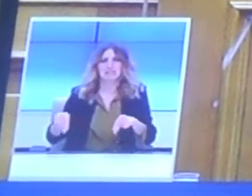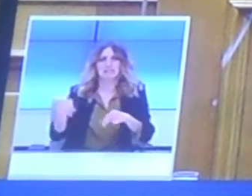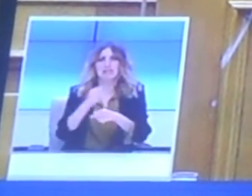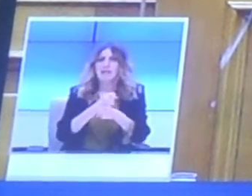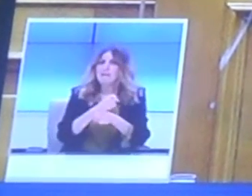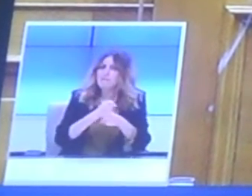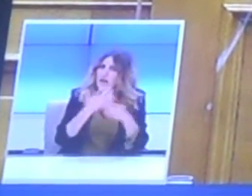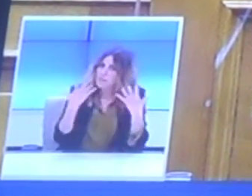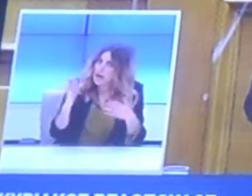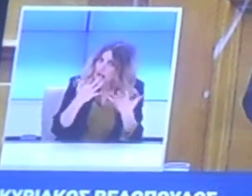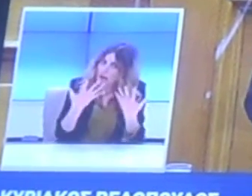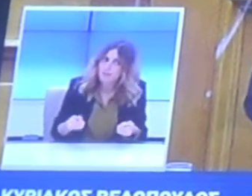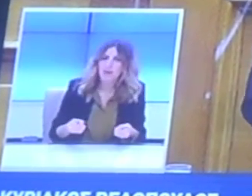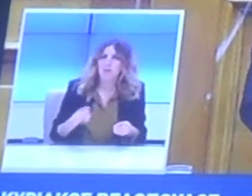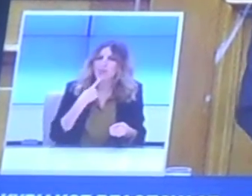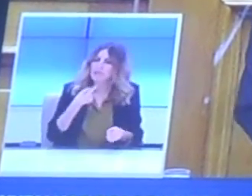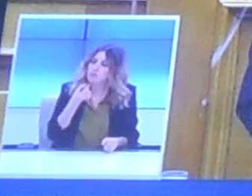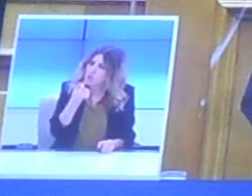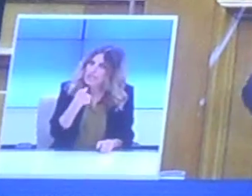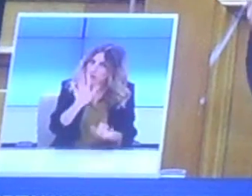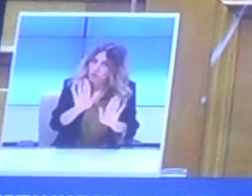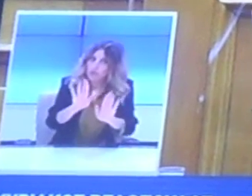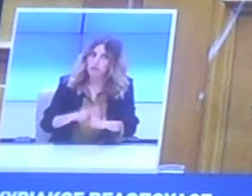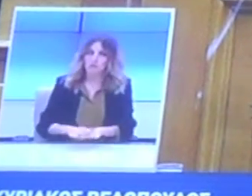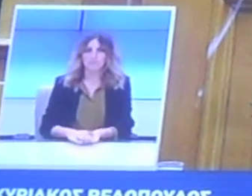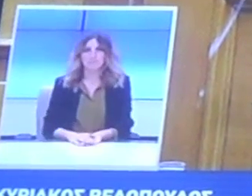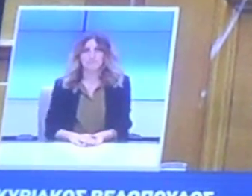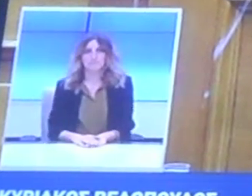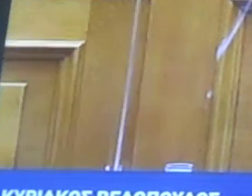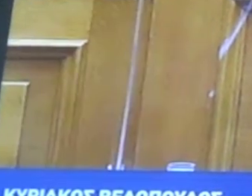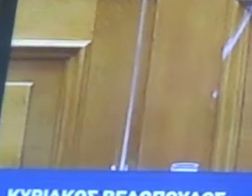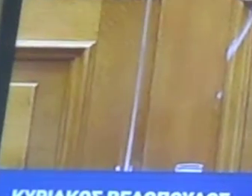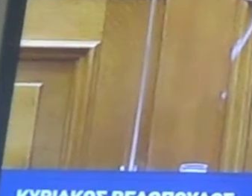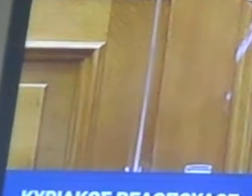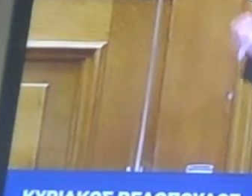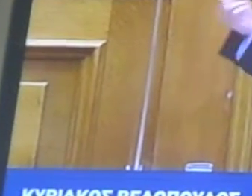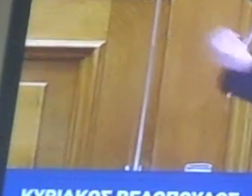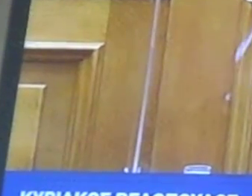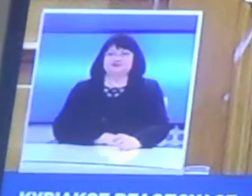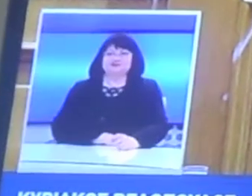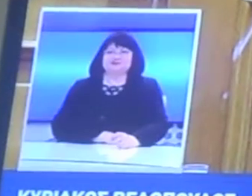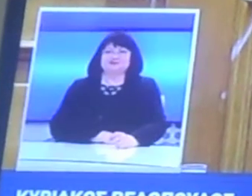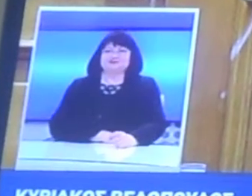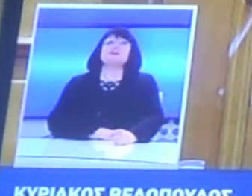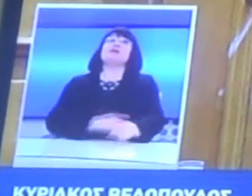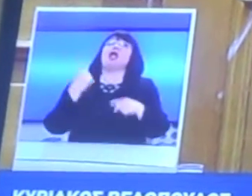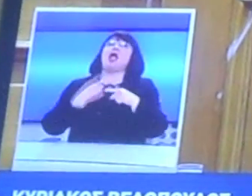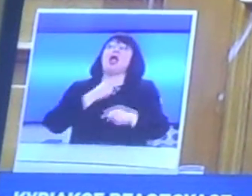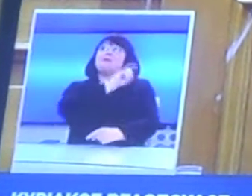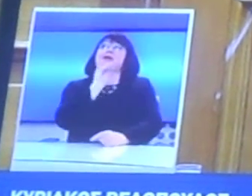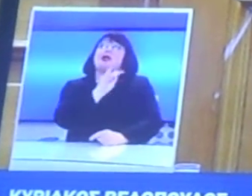Θα τα πω σε λίγο. Σε λίγο. Έχω να κάνω και μια ερώτηση. Πολύ απλή ερώτηση στον Πρωθυπουργό. Μας είπε